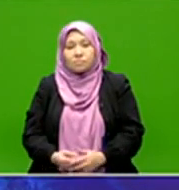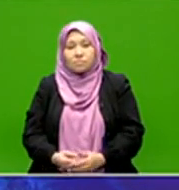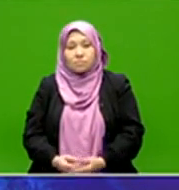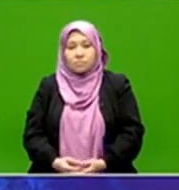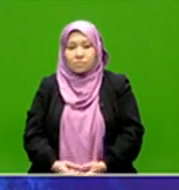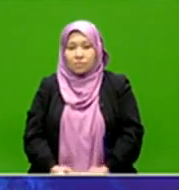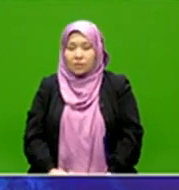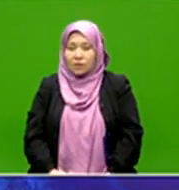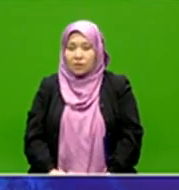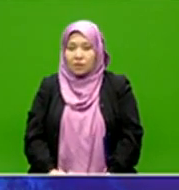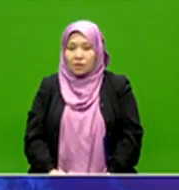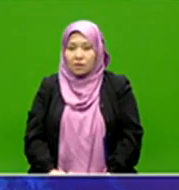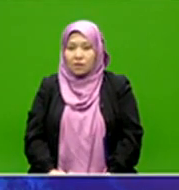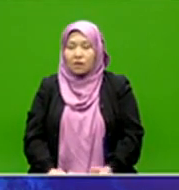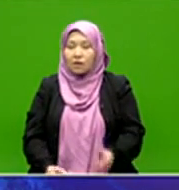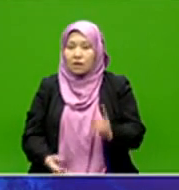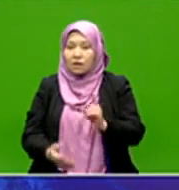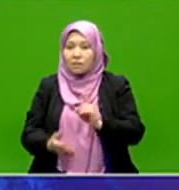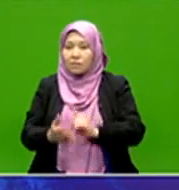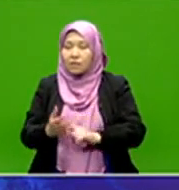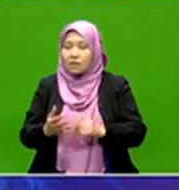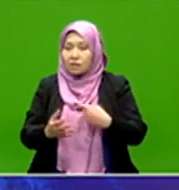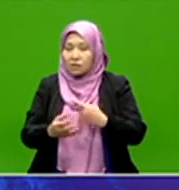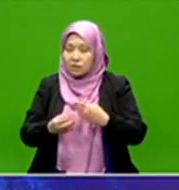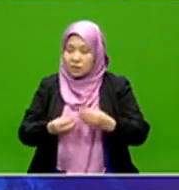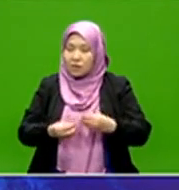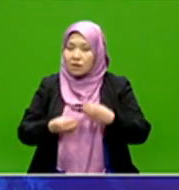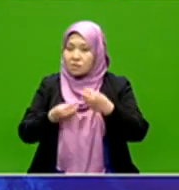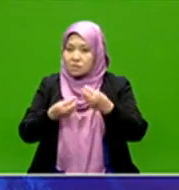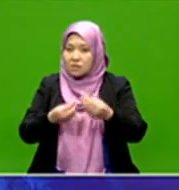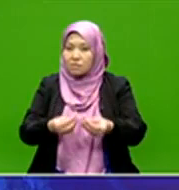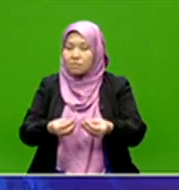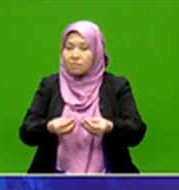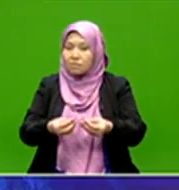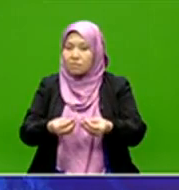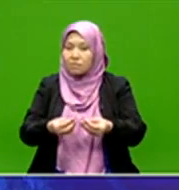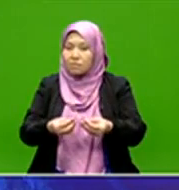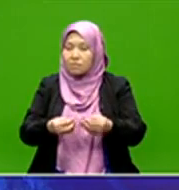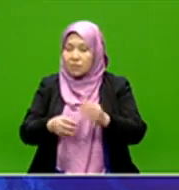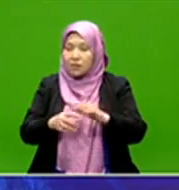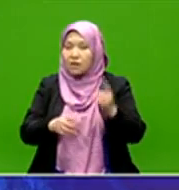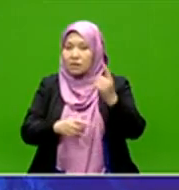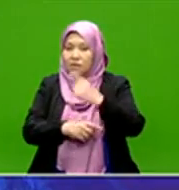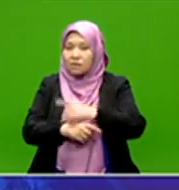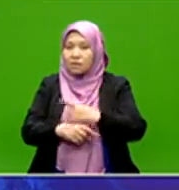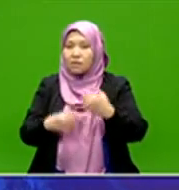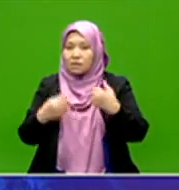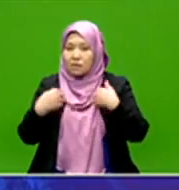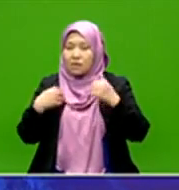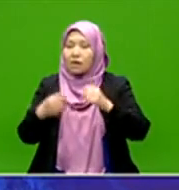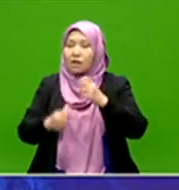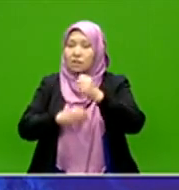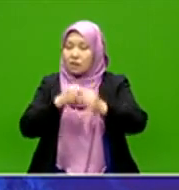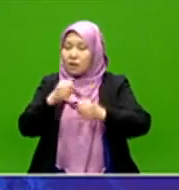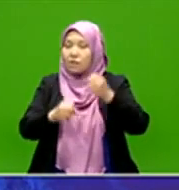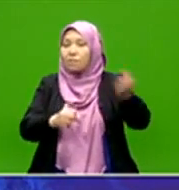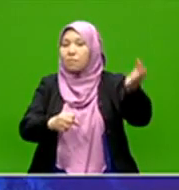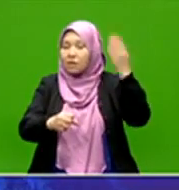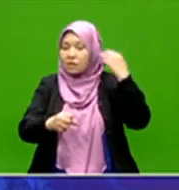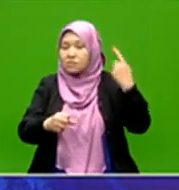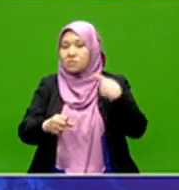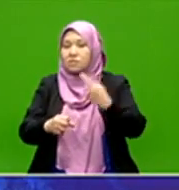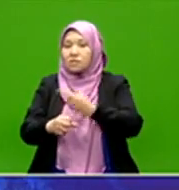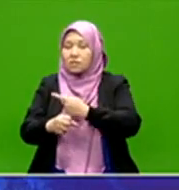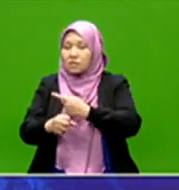pagi ini. Pastilah Ustaz satu suasana yang sangat lain sebenarnya. Ya. Tahun lepas kita berpeluang bersama dengan